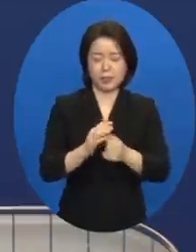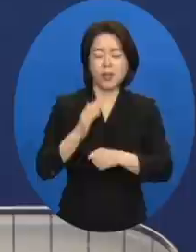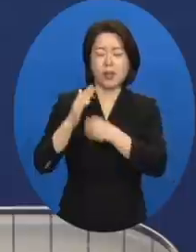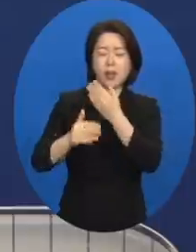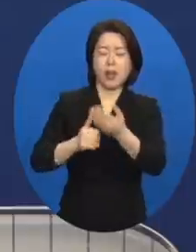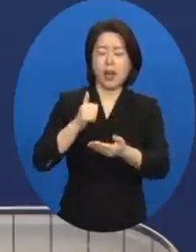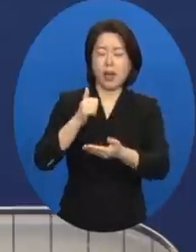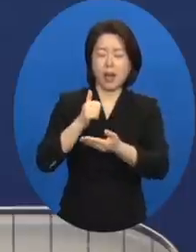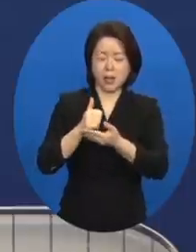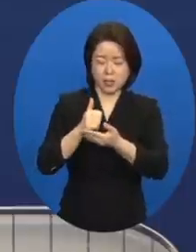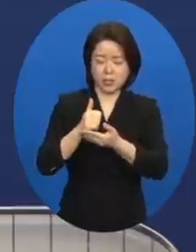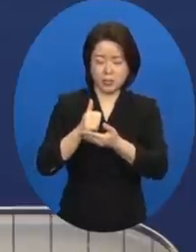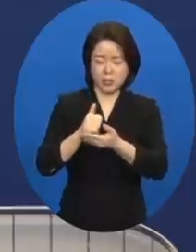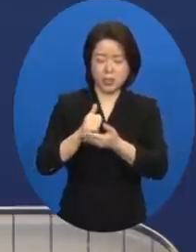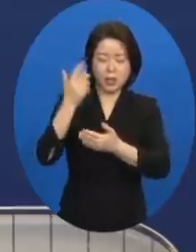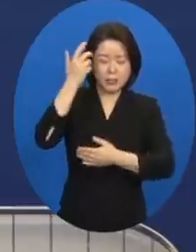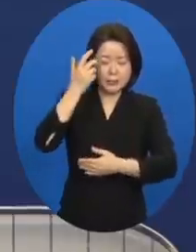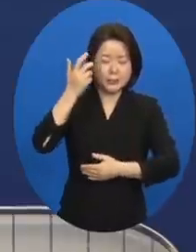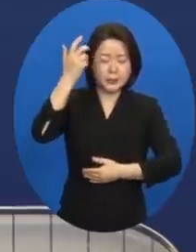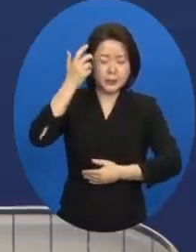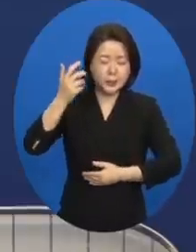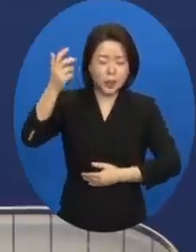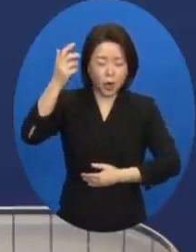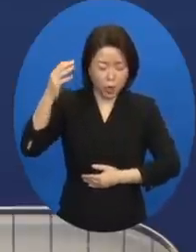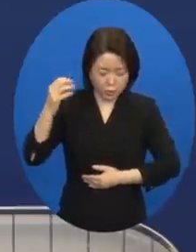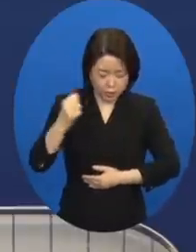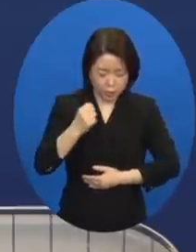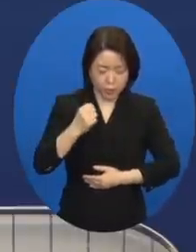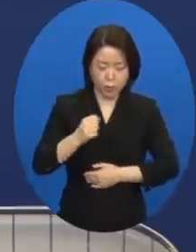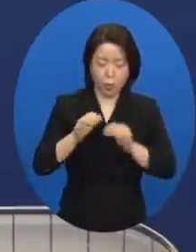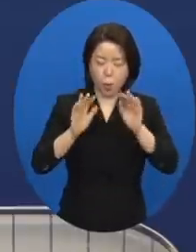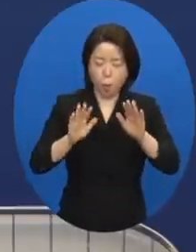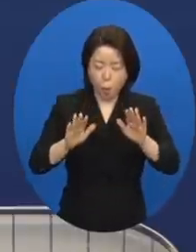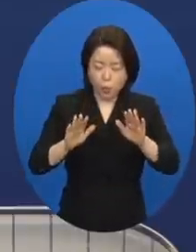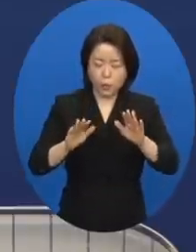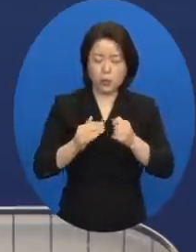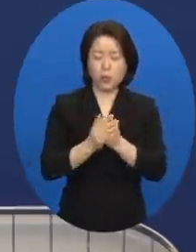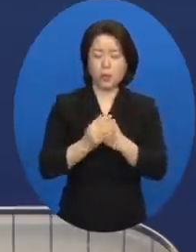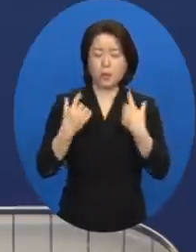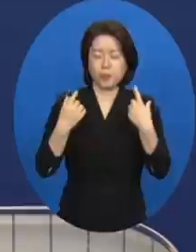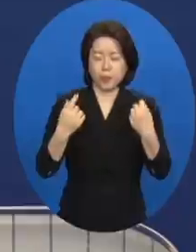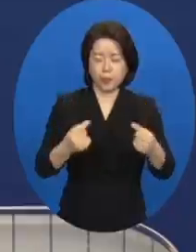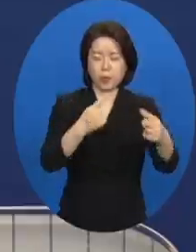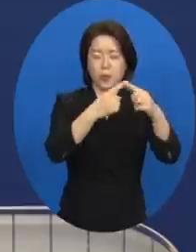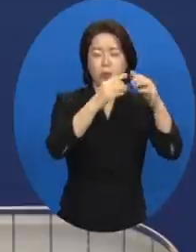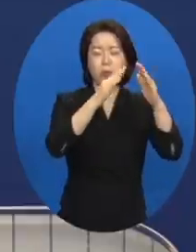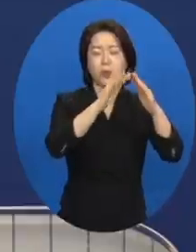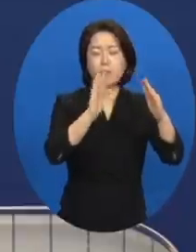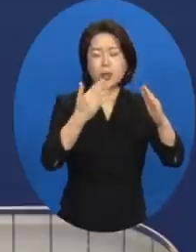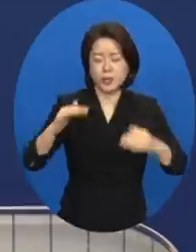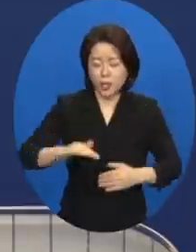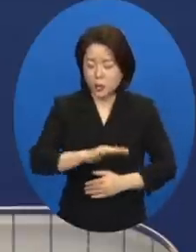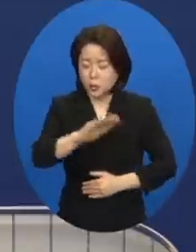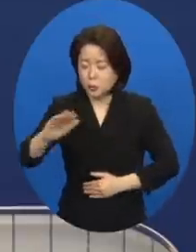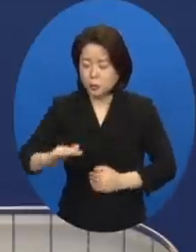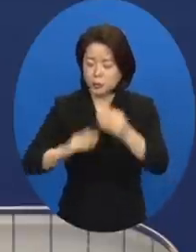하나님의 영이신 성령께서 오늘도 교회든 우리